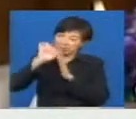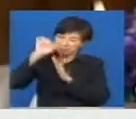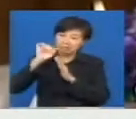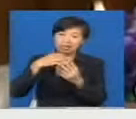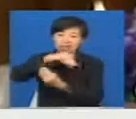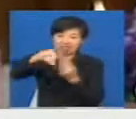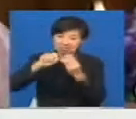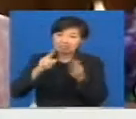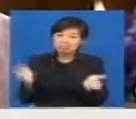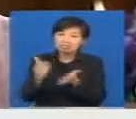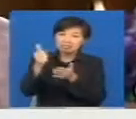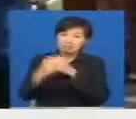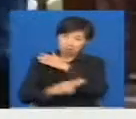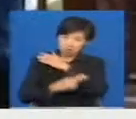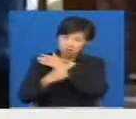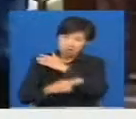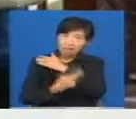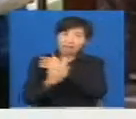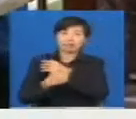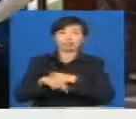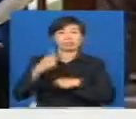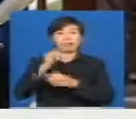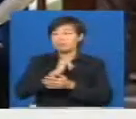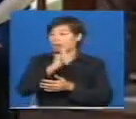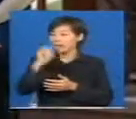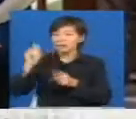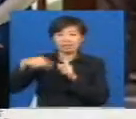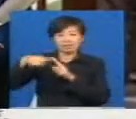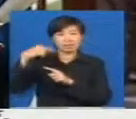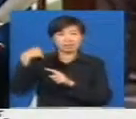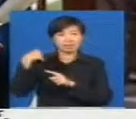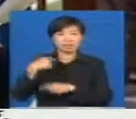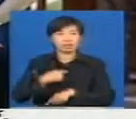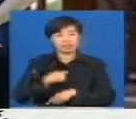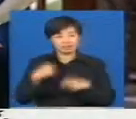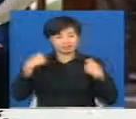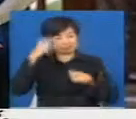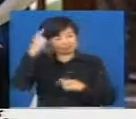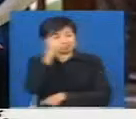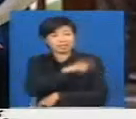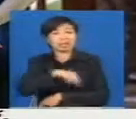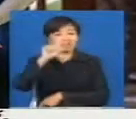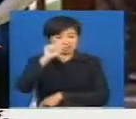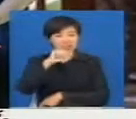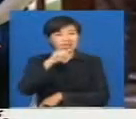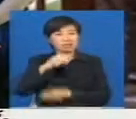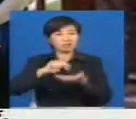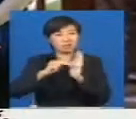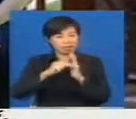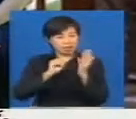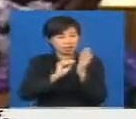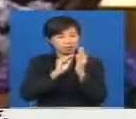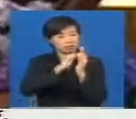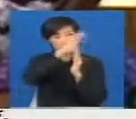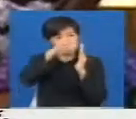ก็ต้องมีการใช้บริการการเดินทางร้านค้าต่างๆ อันนี้เป็นเรื่องของการกระจายความเจริญกระจายรายได้สู่ภูมิภาคนะครับ